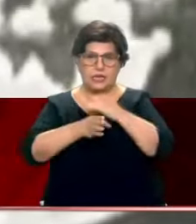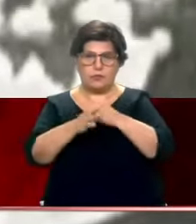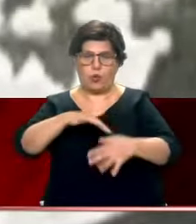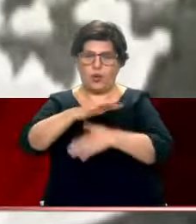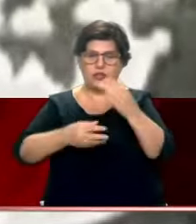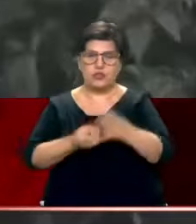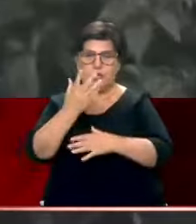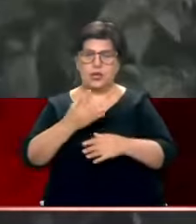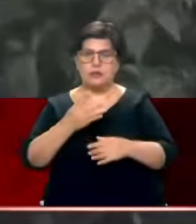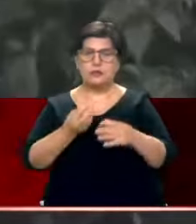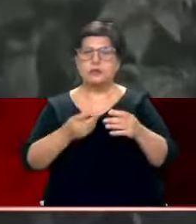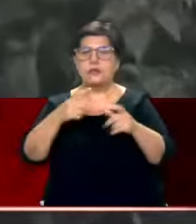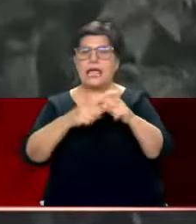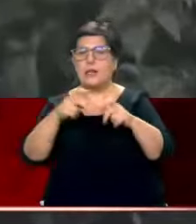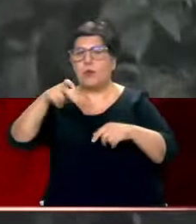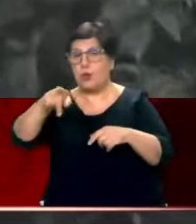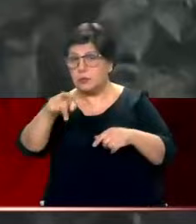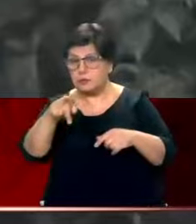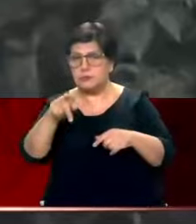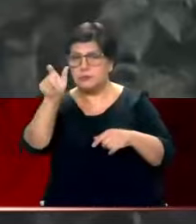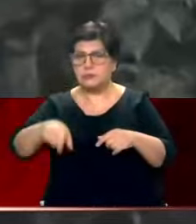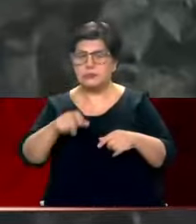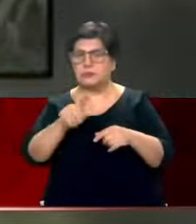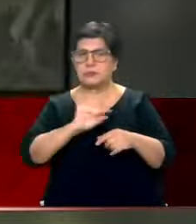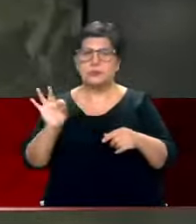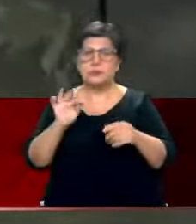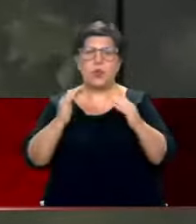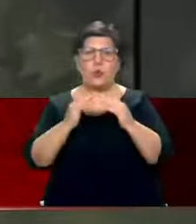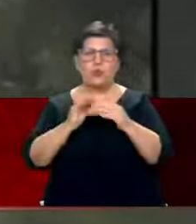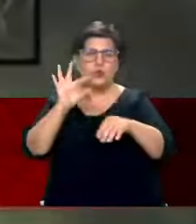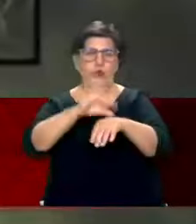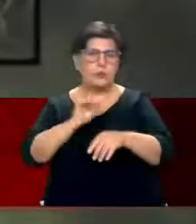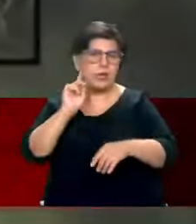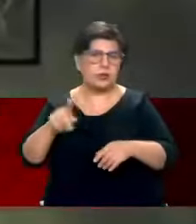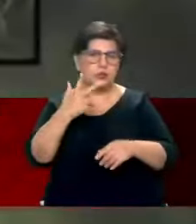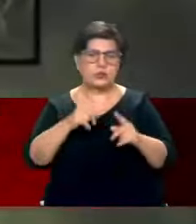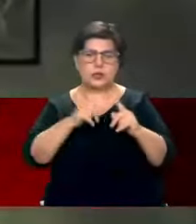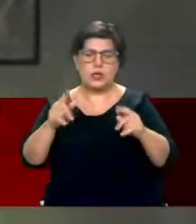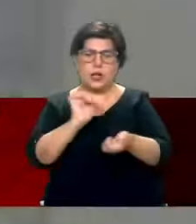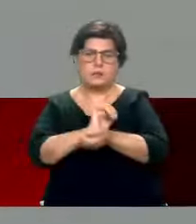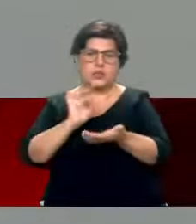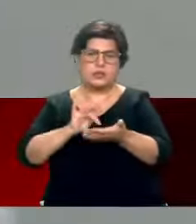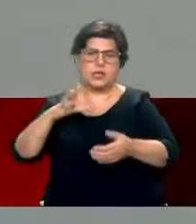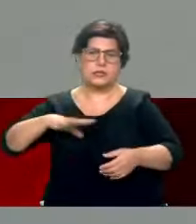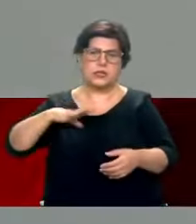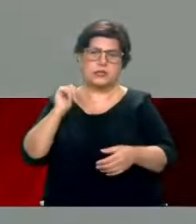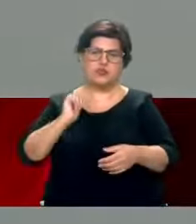olay çıkardığı öne sürülen Engin Polat'ın ise konut dokunulmazlığını ihlalden 3 yıla kadar hapsi istendi.